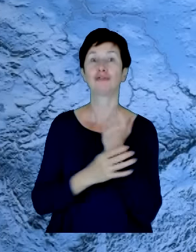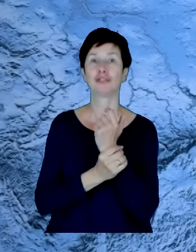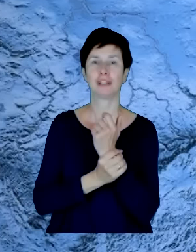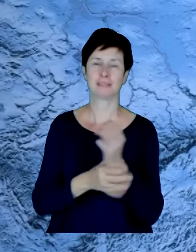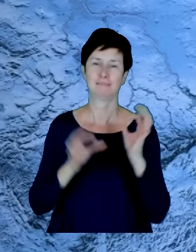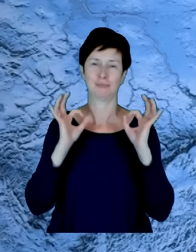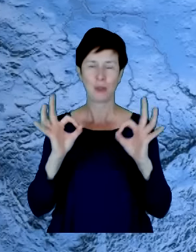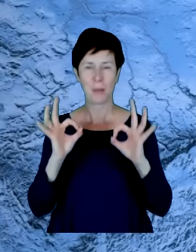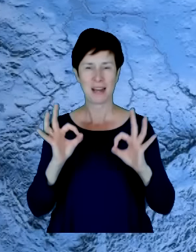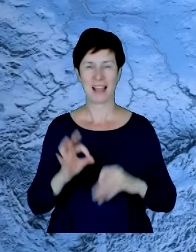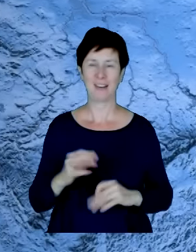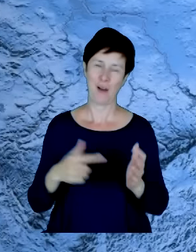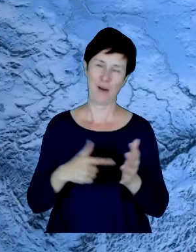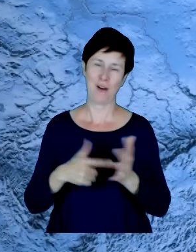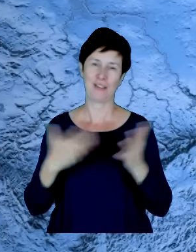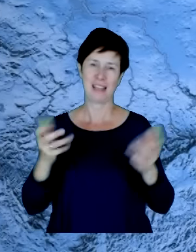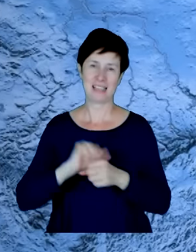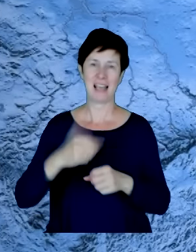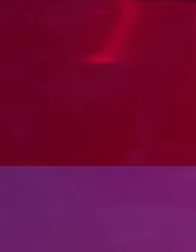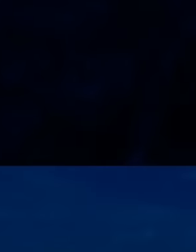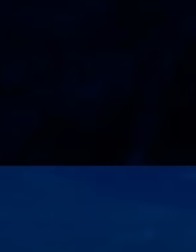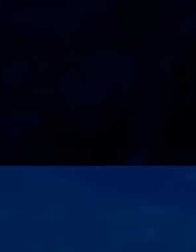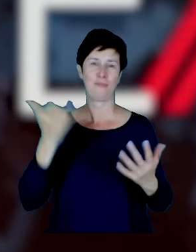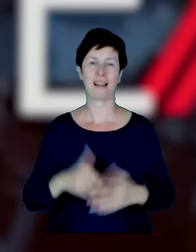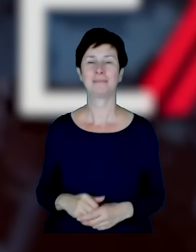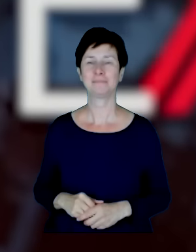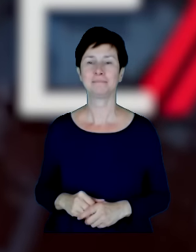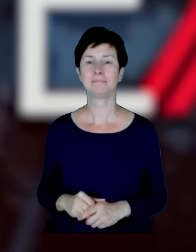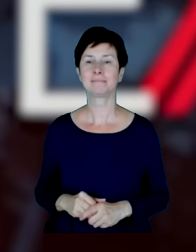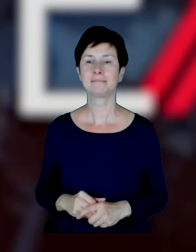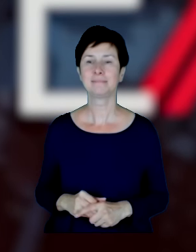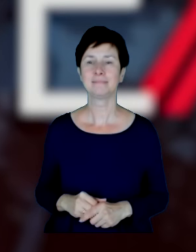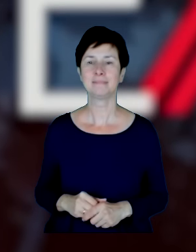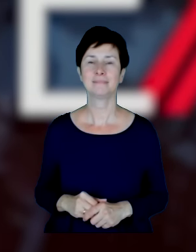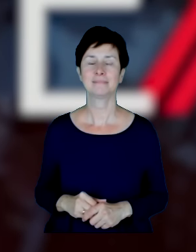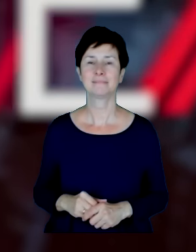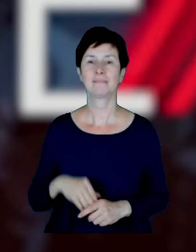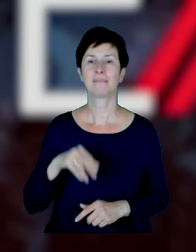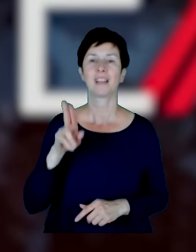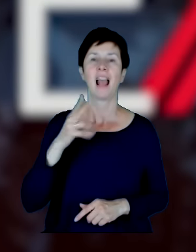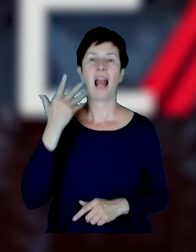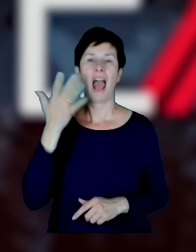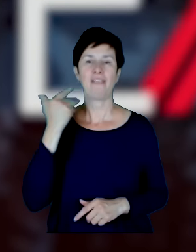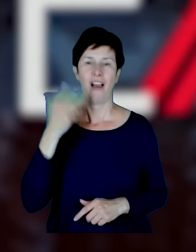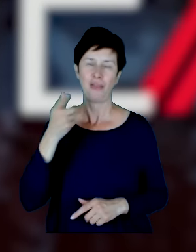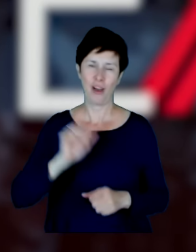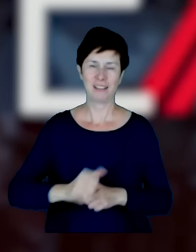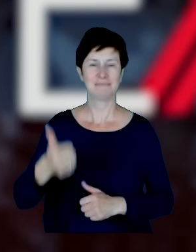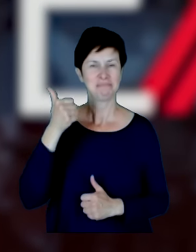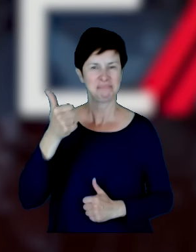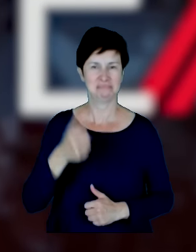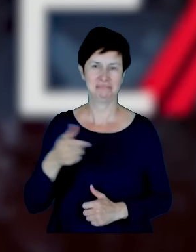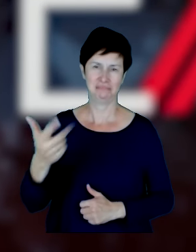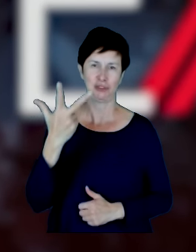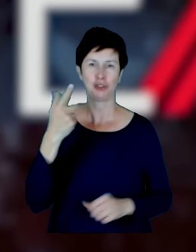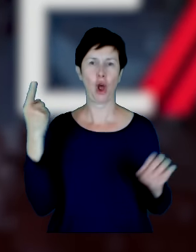korzystne No i o to chodzi wszak mamy majówkę Robert Lewandowski to jest koleś co to dla niego strzelić trzy